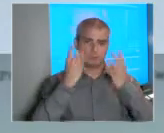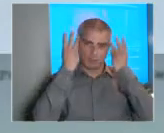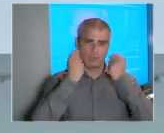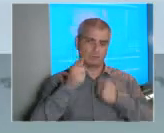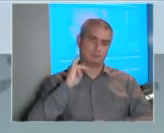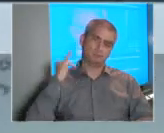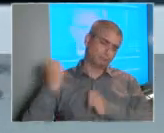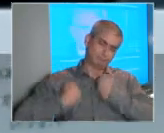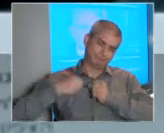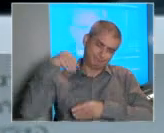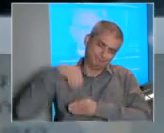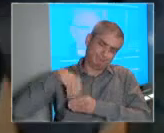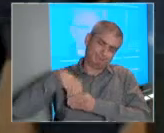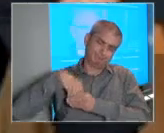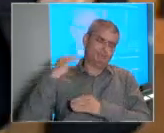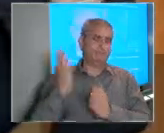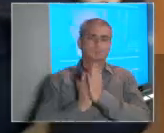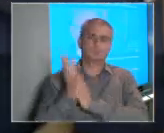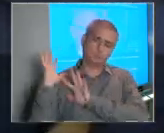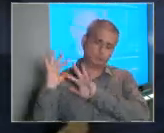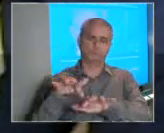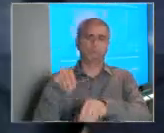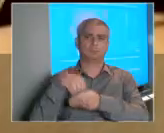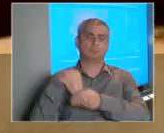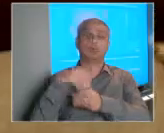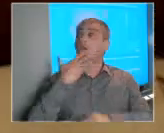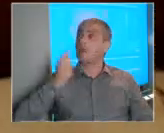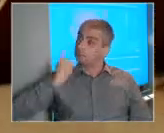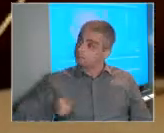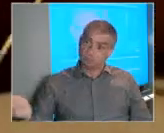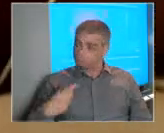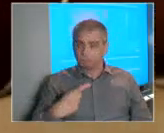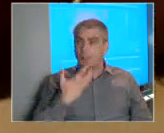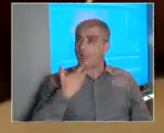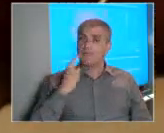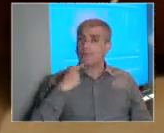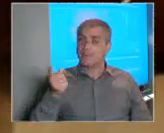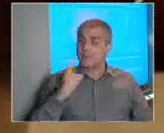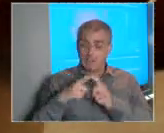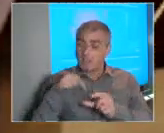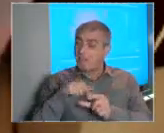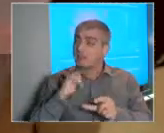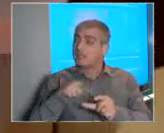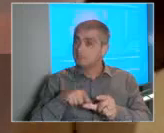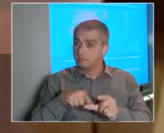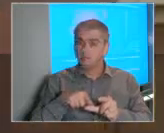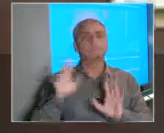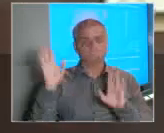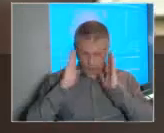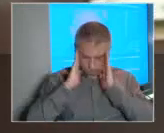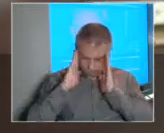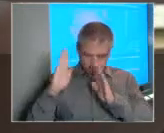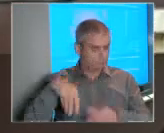החרדים. החרדים באים להצביע, נקודה. הרב אומר לצאת להצביע, הרב אומר איזה פתק לשים בקלפי, הם